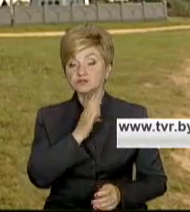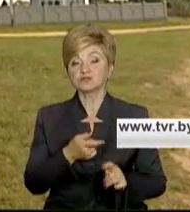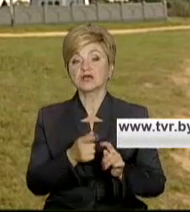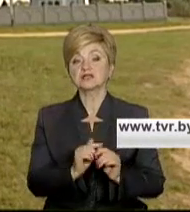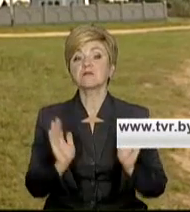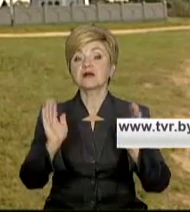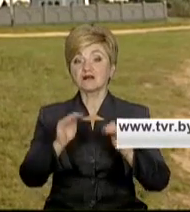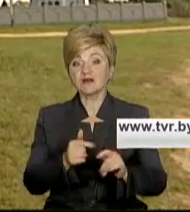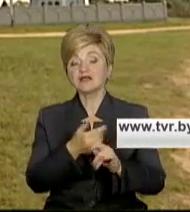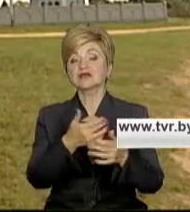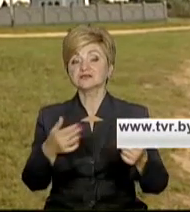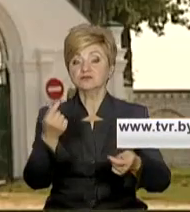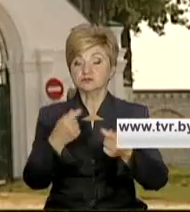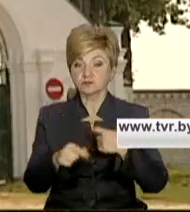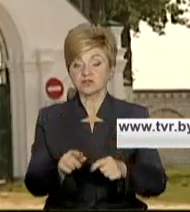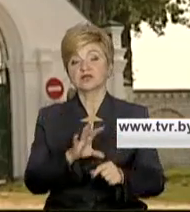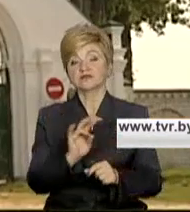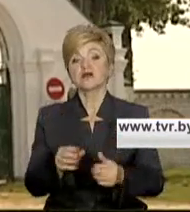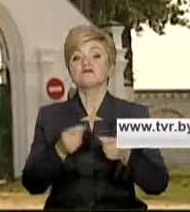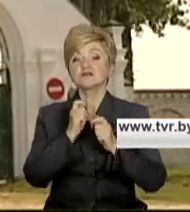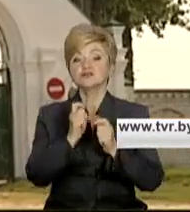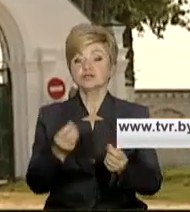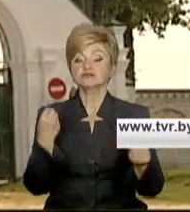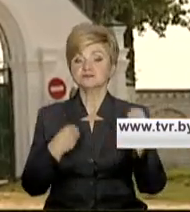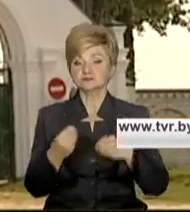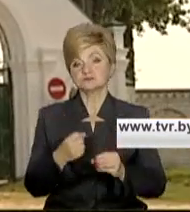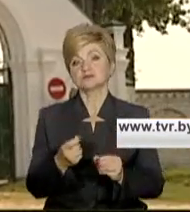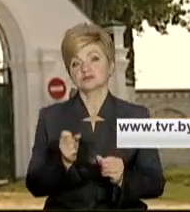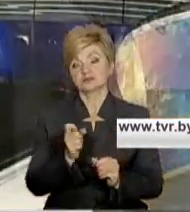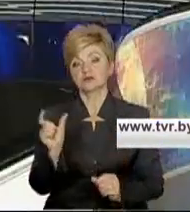Успение. На богородичные торжества священство облачается в голубые или синие одежды.